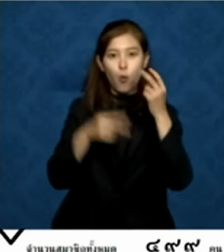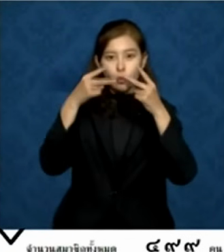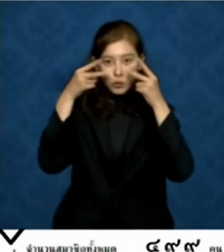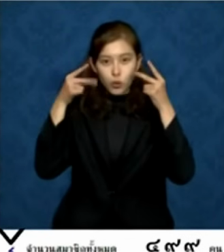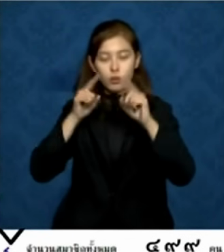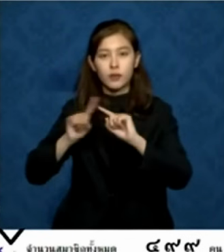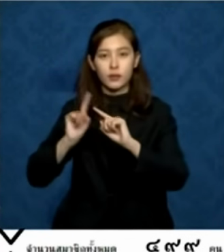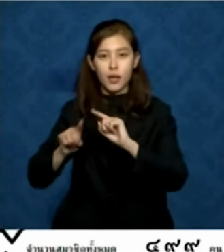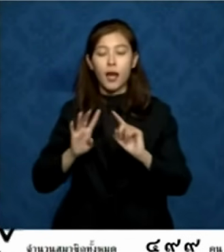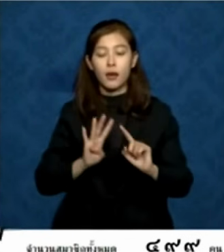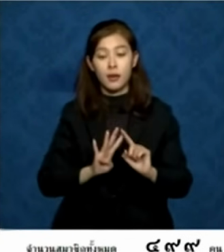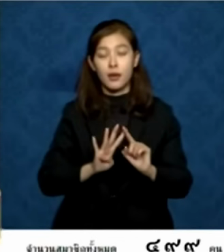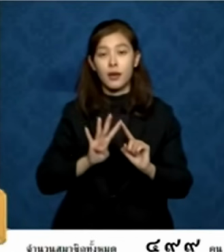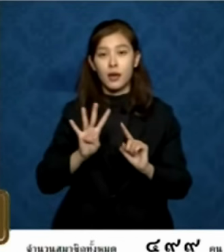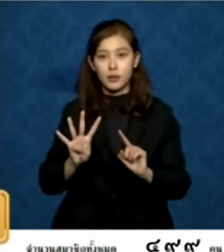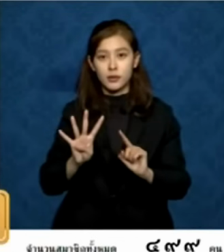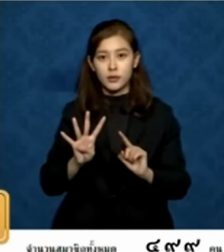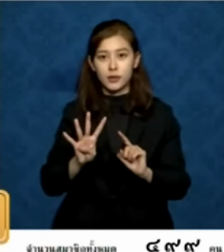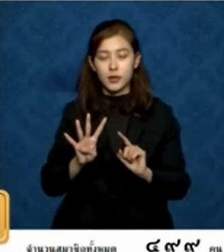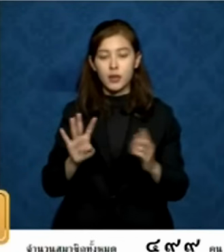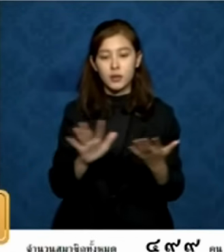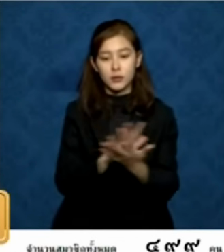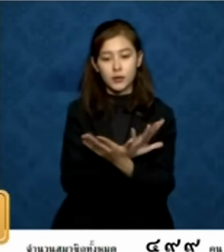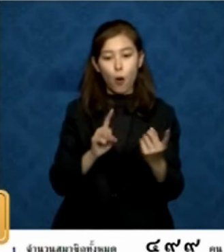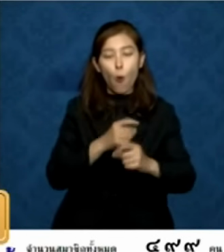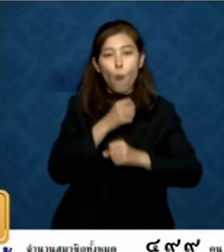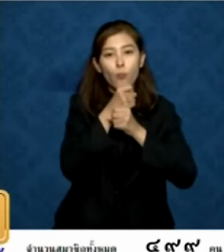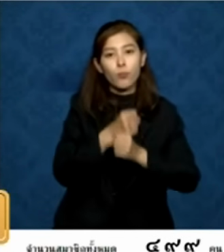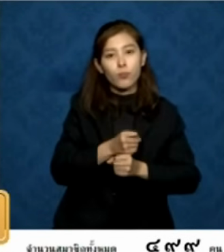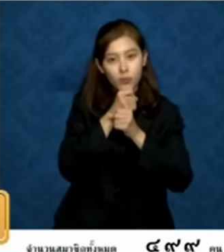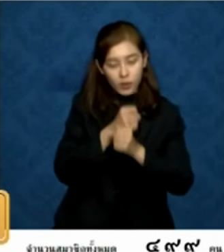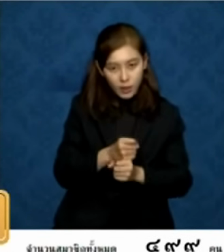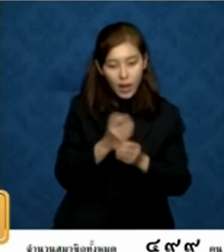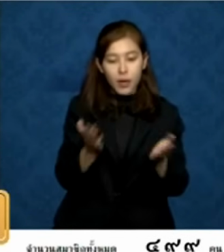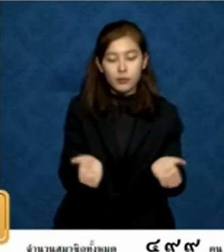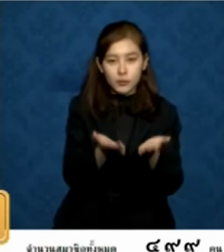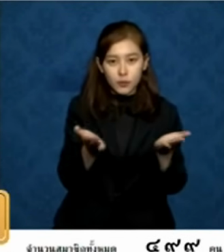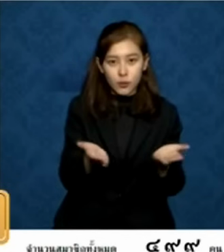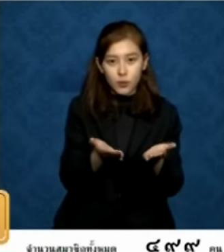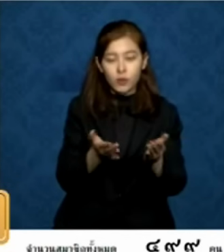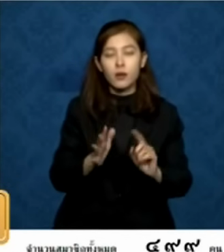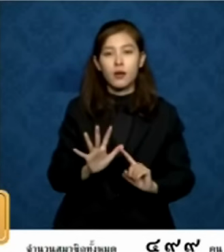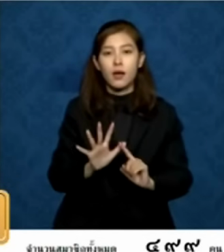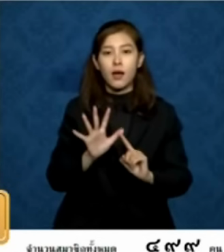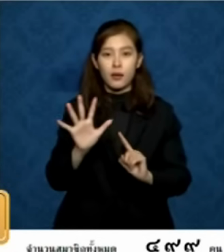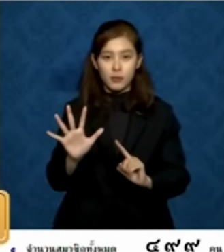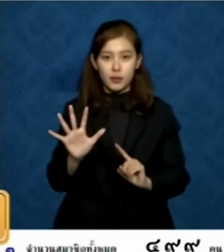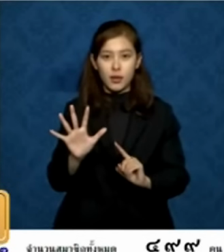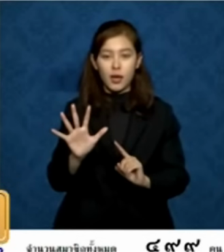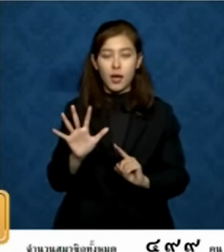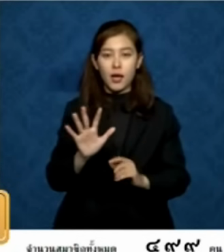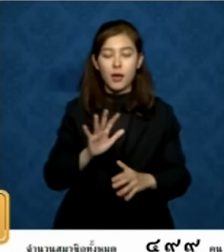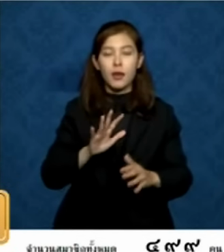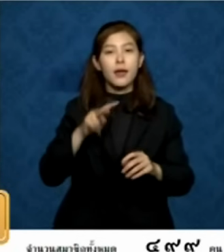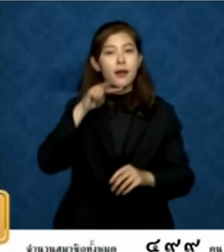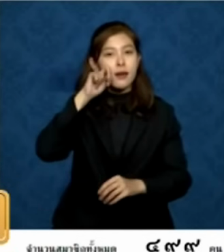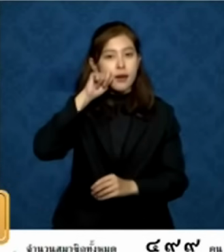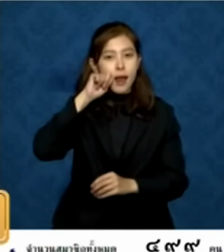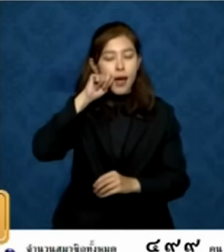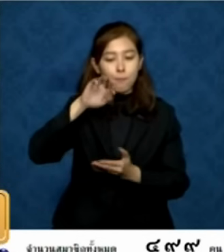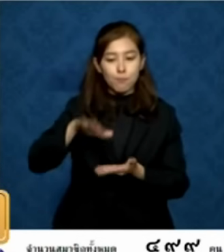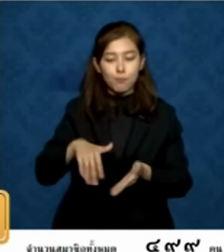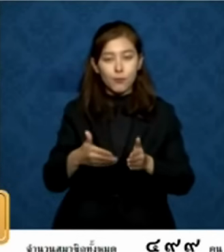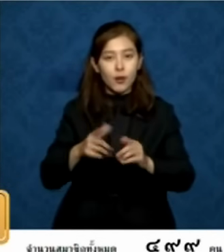เตรียมความพร้อมเพื่อรองรับสังคมสูงวัยข้อที่5 บริหารจัดการทรัพยากรน้ำ